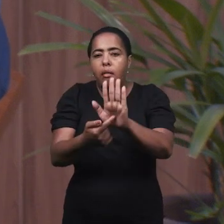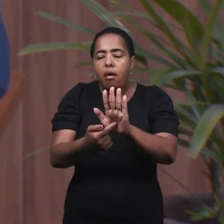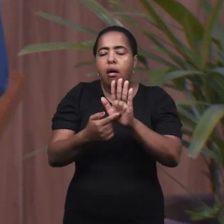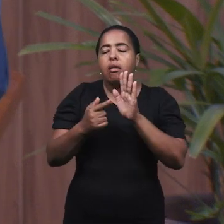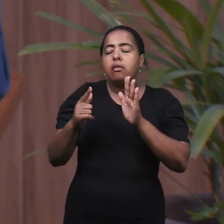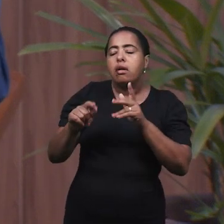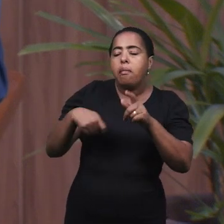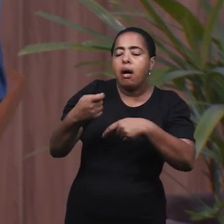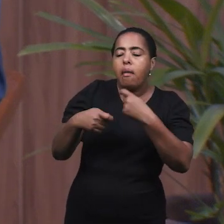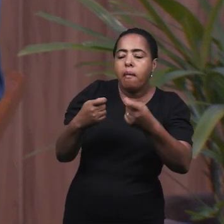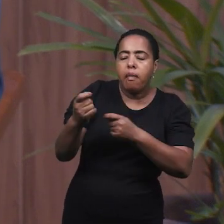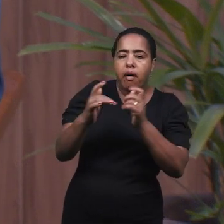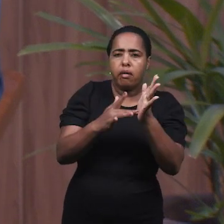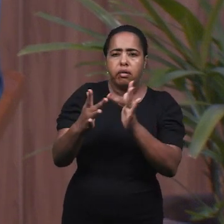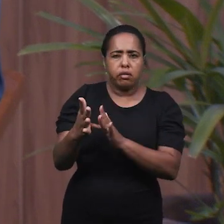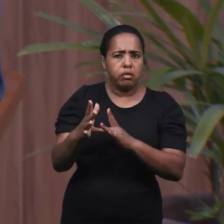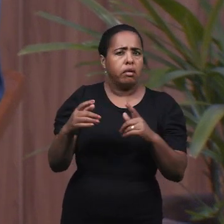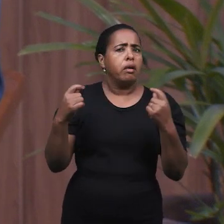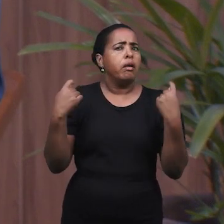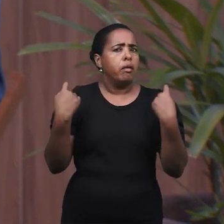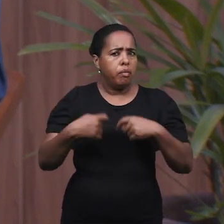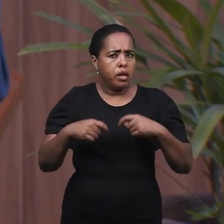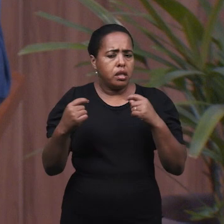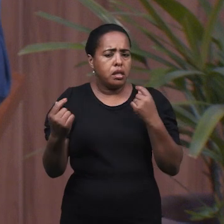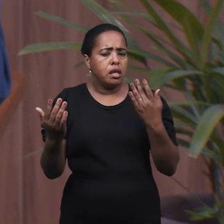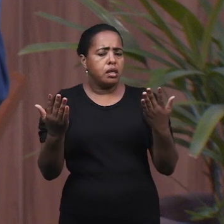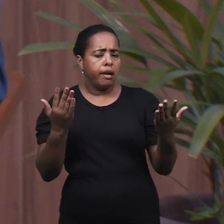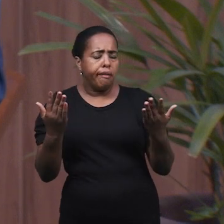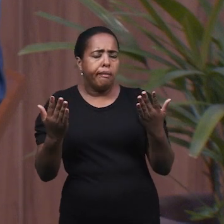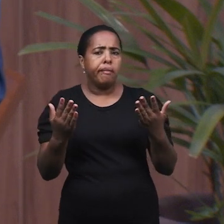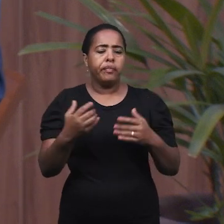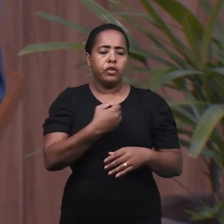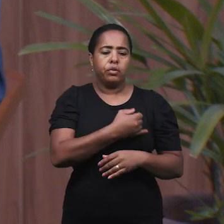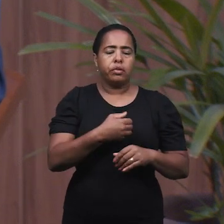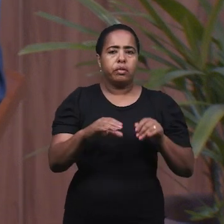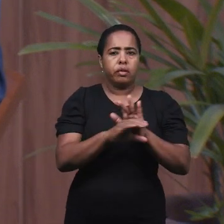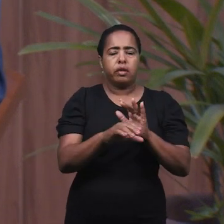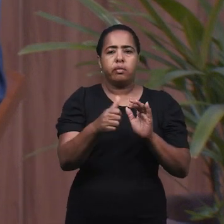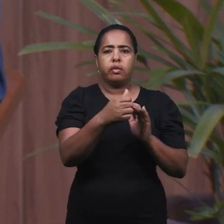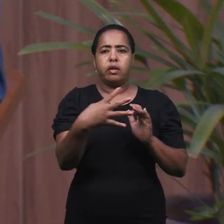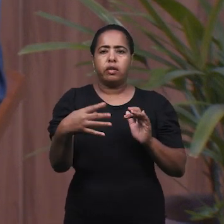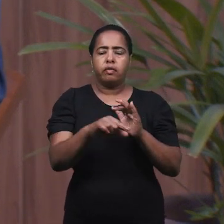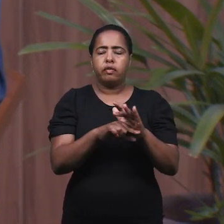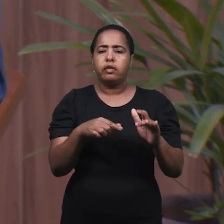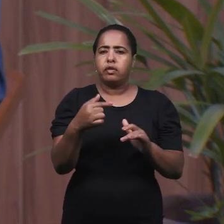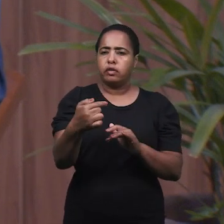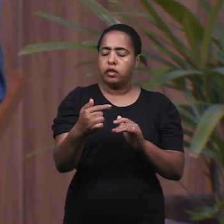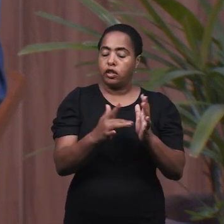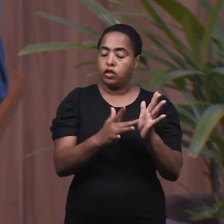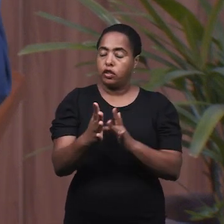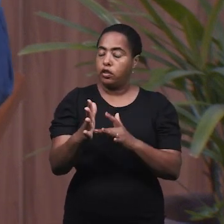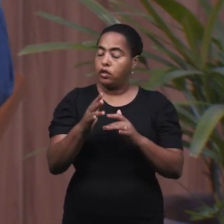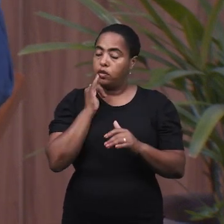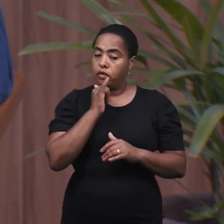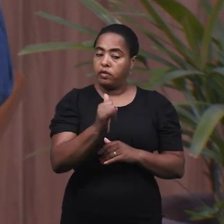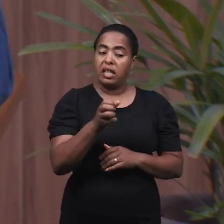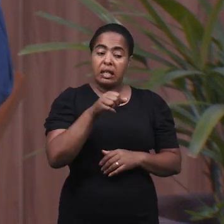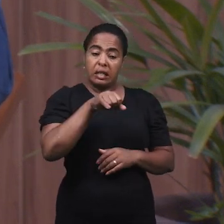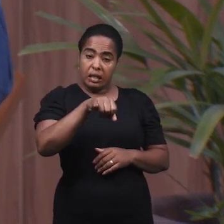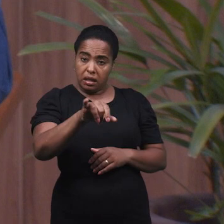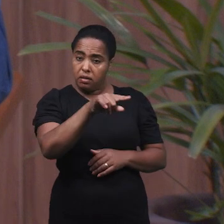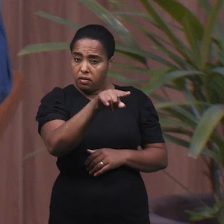Jésus quelque part. Il faut faire cette distinction. Dans l'évangile de Jean, chapitre 14, verset 7, Jésus a dit,